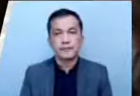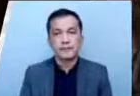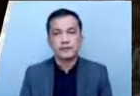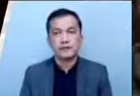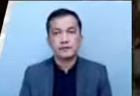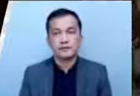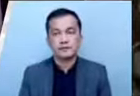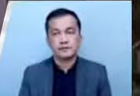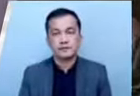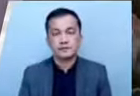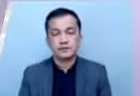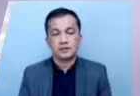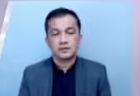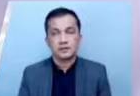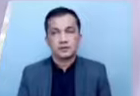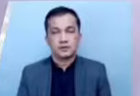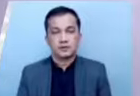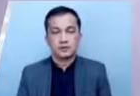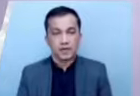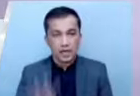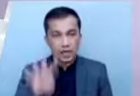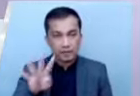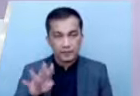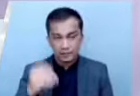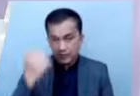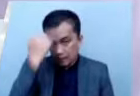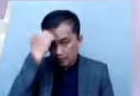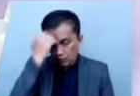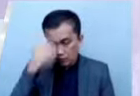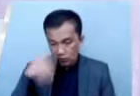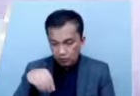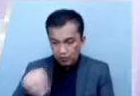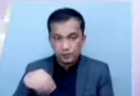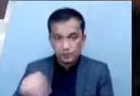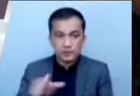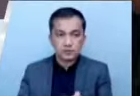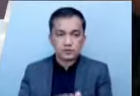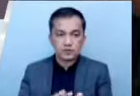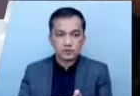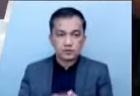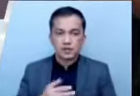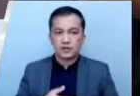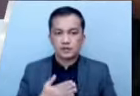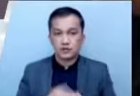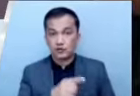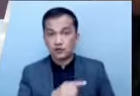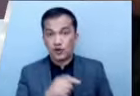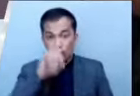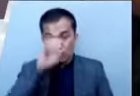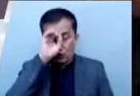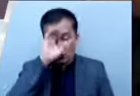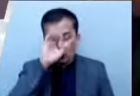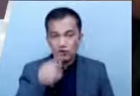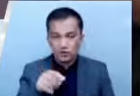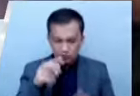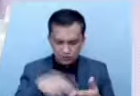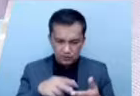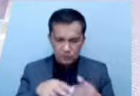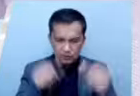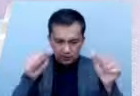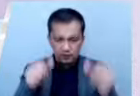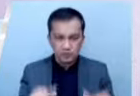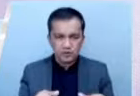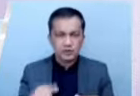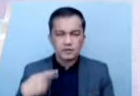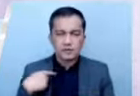Dahil may 4 pinapabaunan sa eskwela, laking tuwa nung unay ni Lolo Adalberto nang mabasa ang online post na may pabaong ibibigay